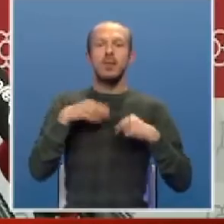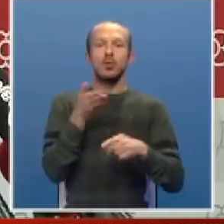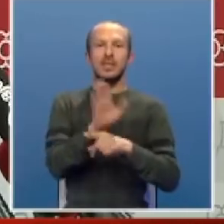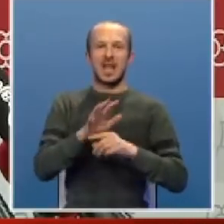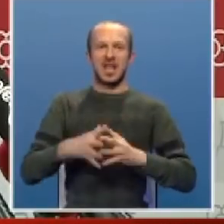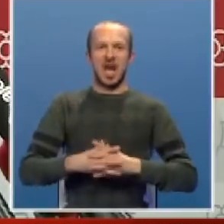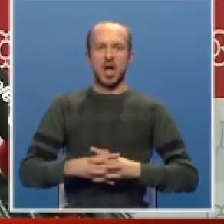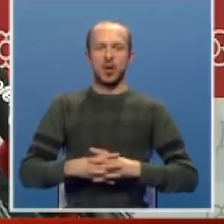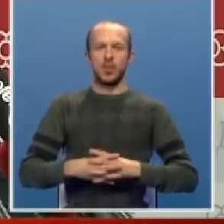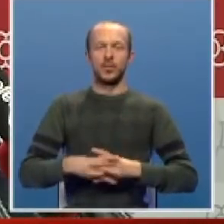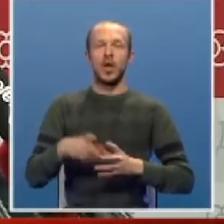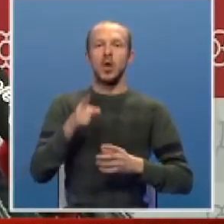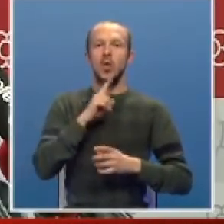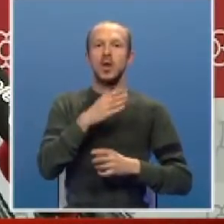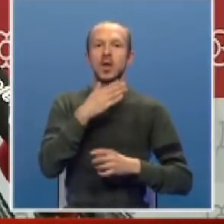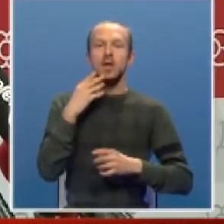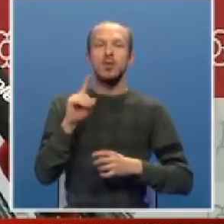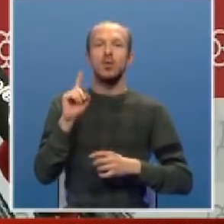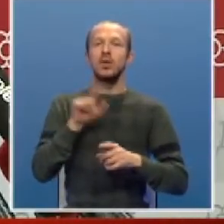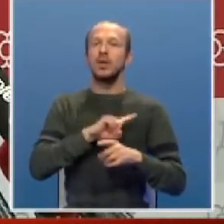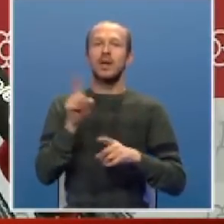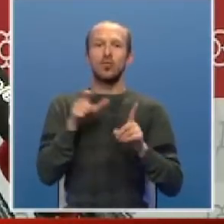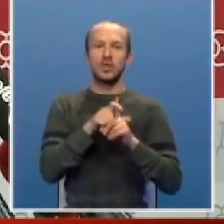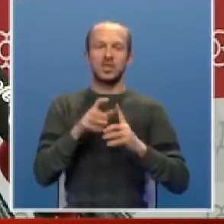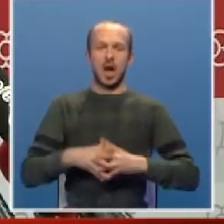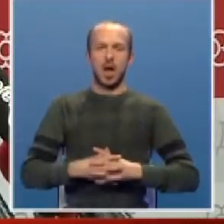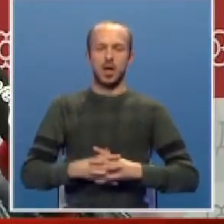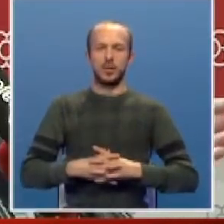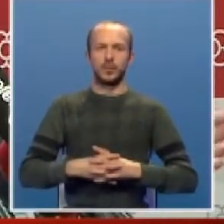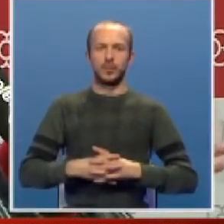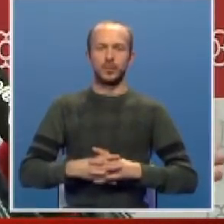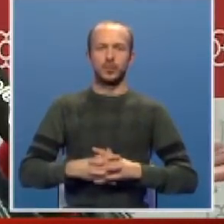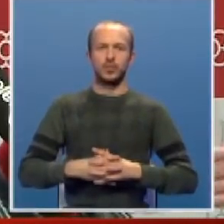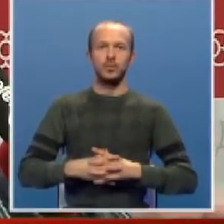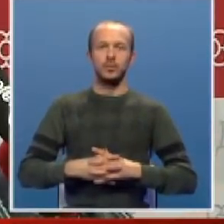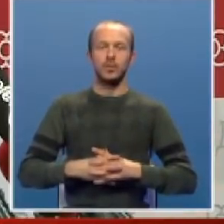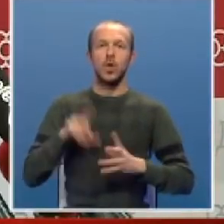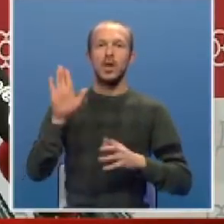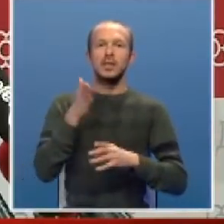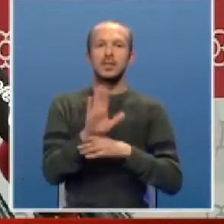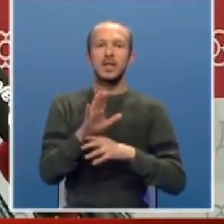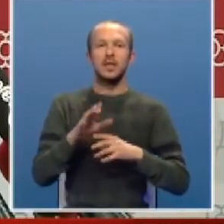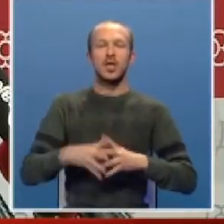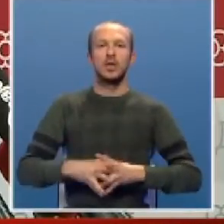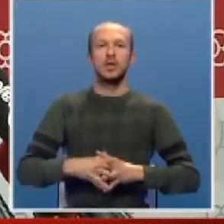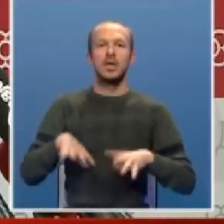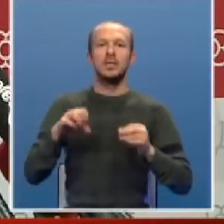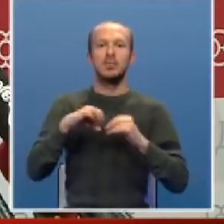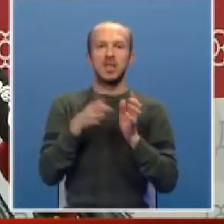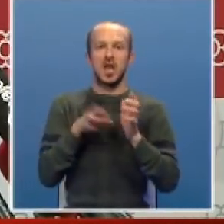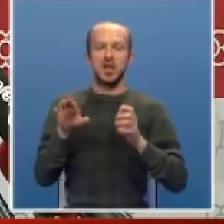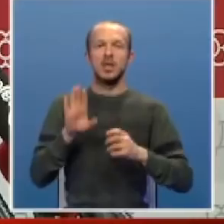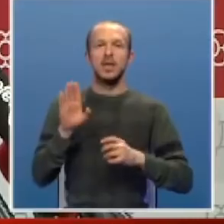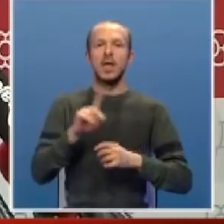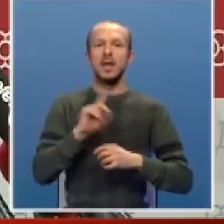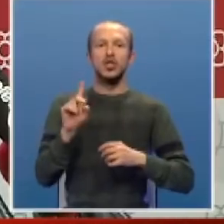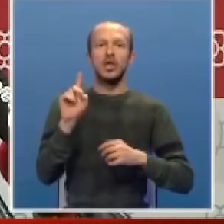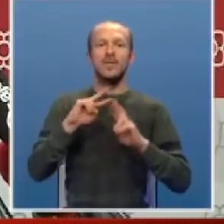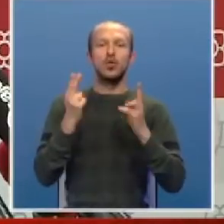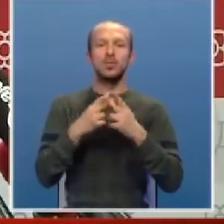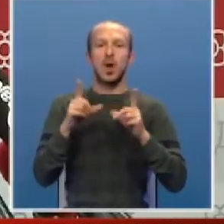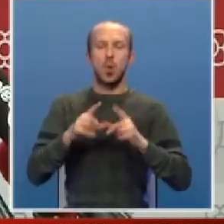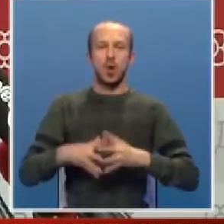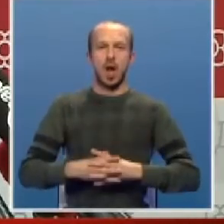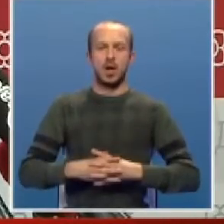izaslanik koji nemaju nikakvog utjecaja. Onaj izaslanik Pič, onaj iz Britanije, njega neće Evropska unija